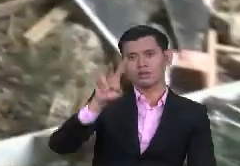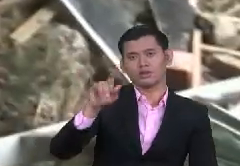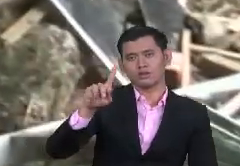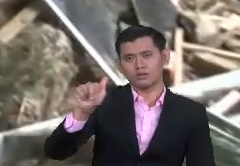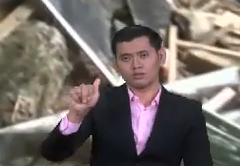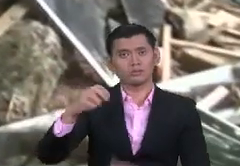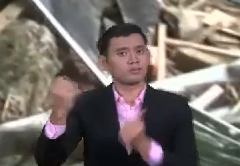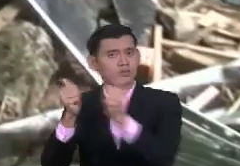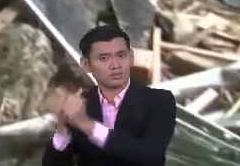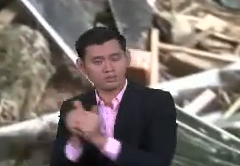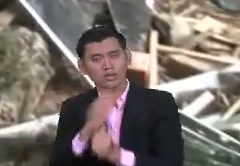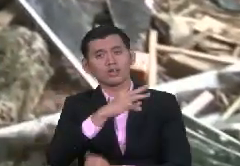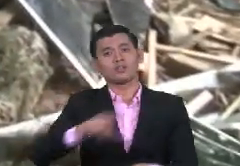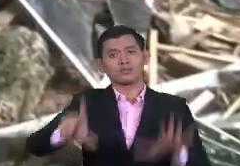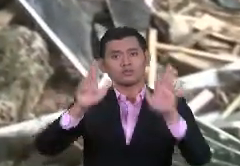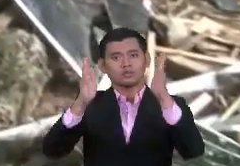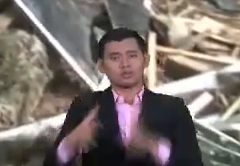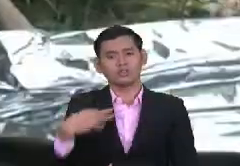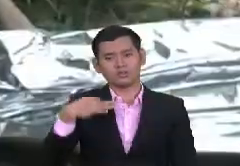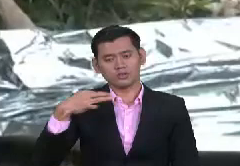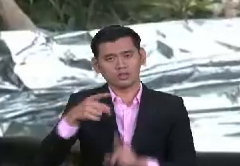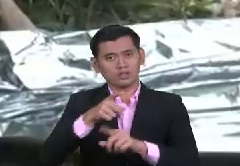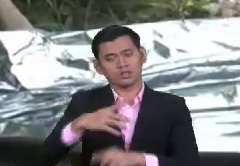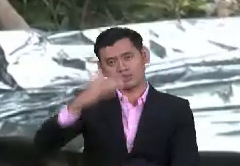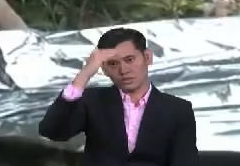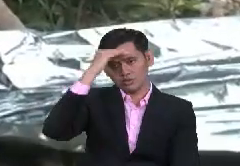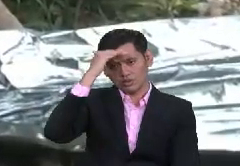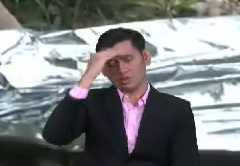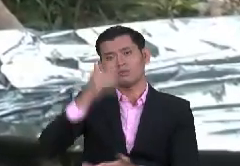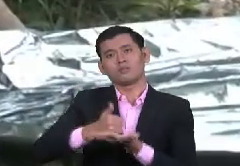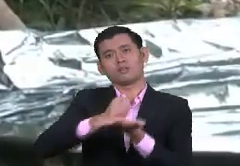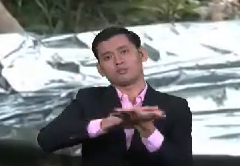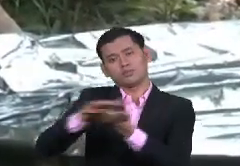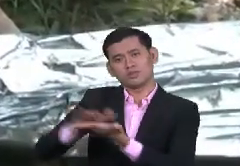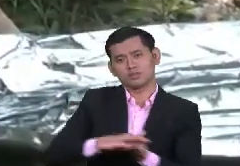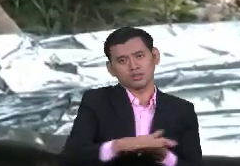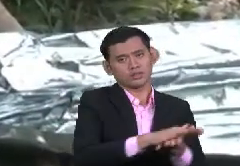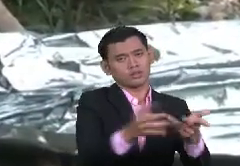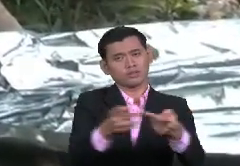lagi sukarelawan dari Johor membantu membersihkan kediaman penduduk terjejas.